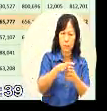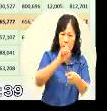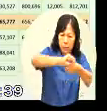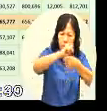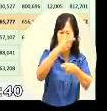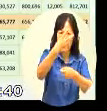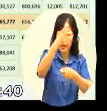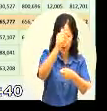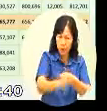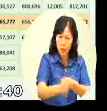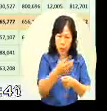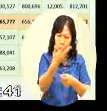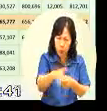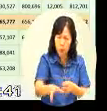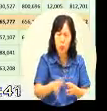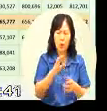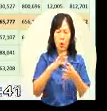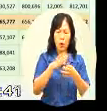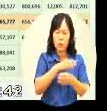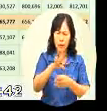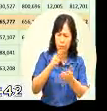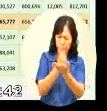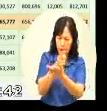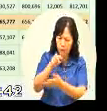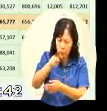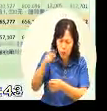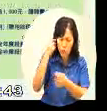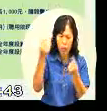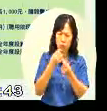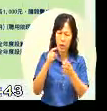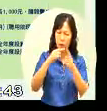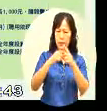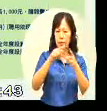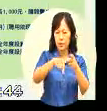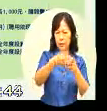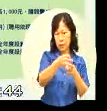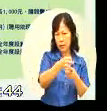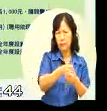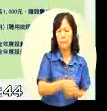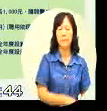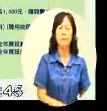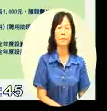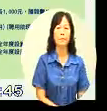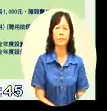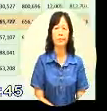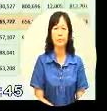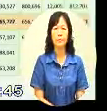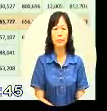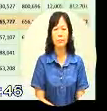来。那大家的直觉，那就是人事费用啊。因为